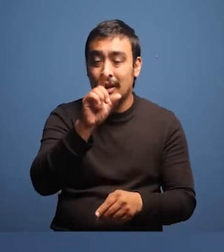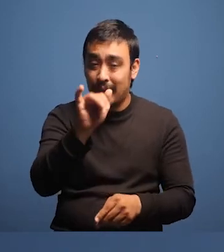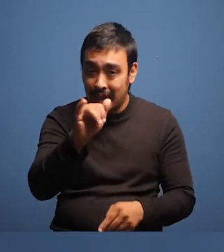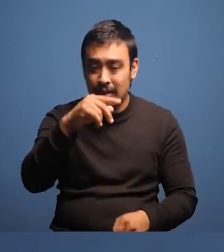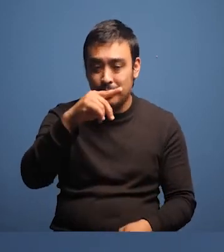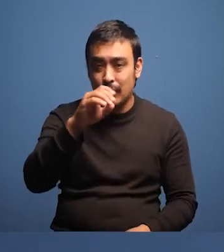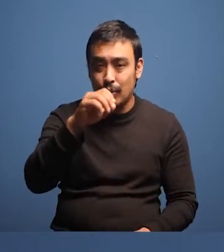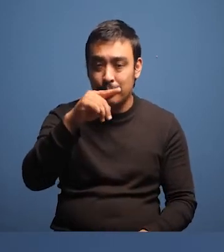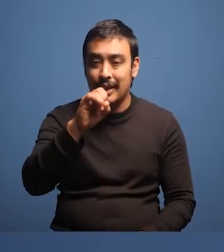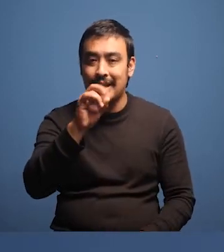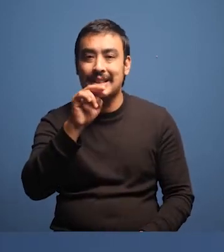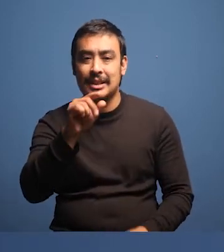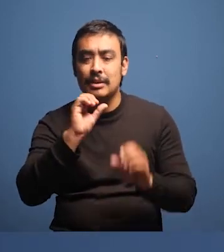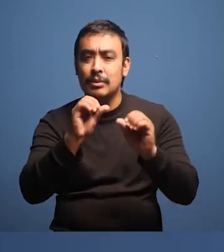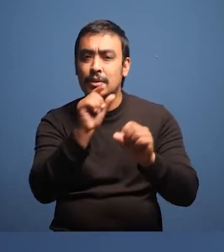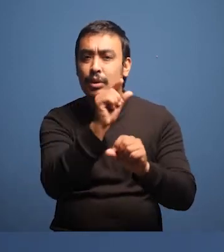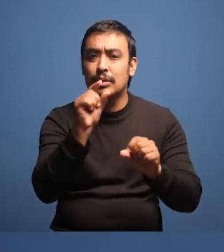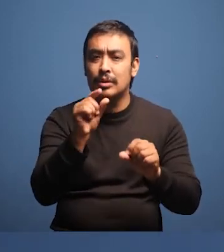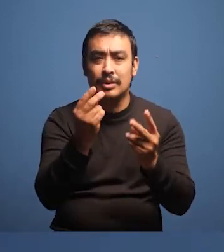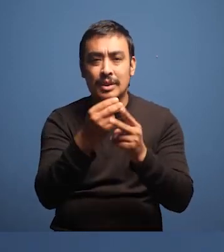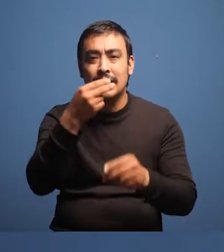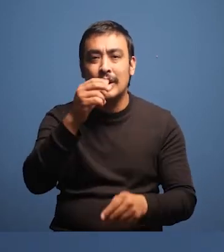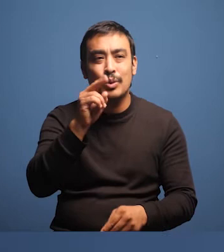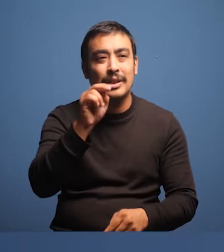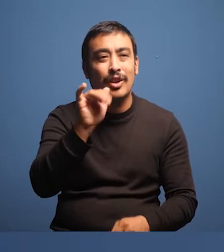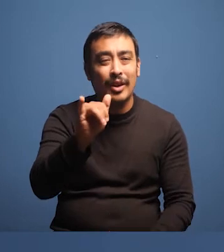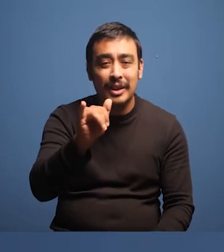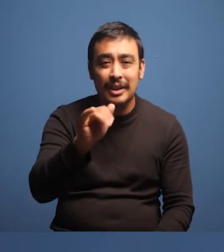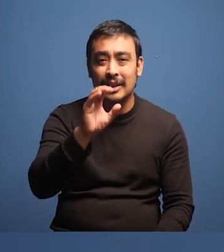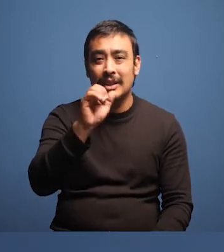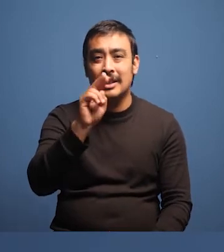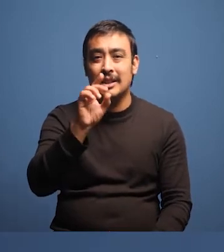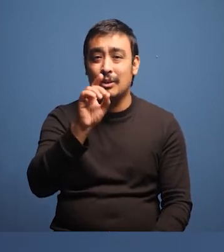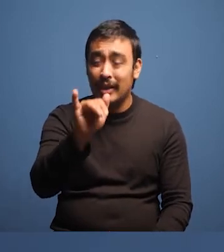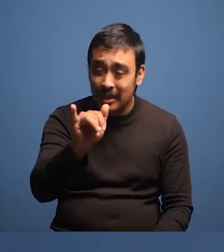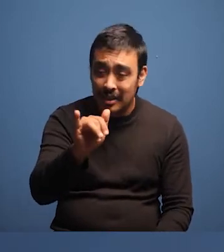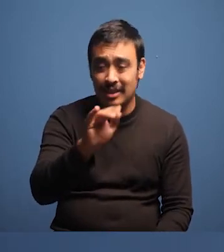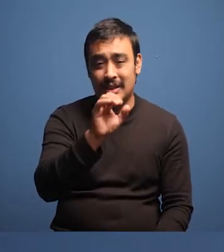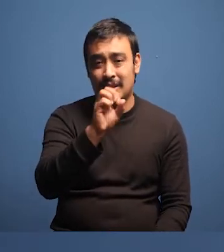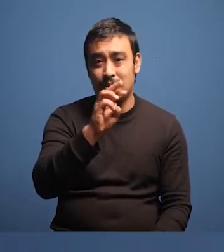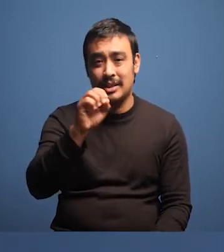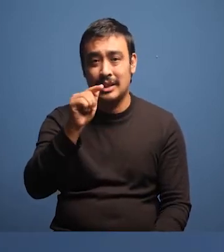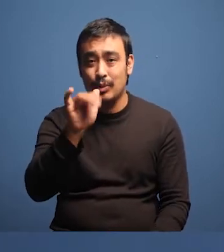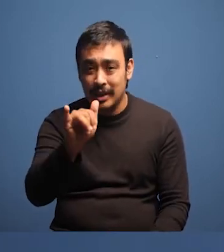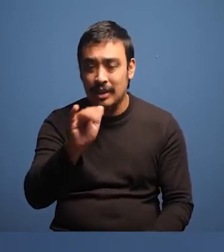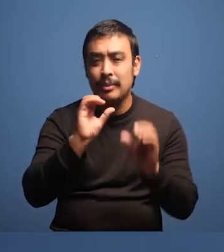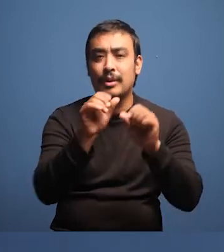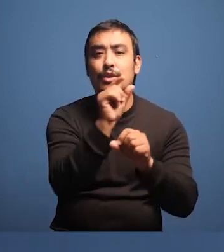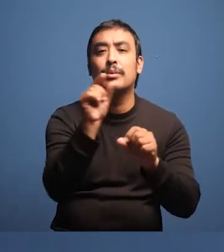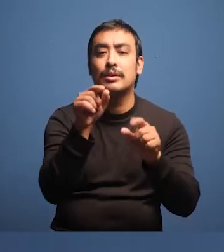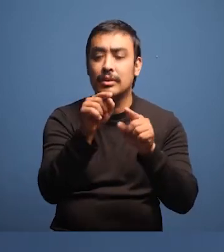एकदम स्पेसली गर्ल्सहरूलाई चाहिँ युज गर्छौँ लाइक हनी क्यान्डी अनि त्यसपछि स्विट हार्ट है त्यस्तो भनेर त्यो टर्महरू युज गर्छौँ कि तर